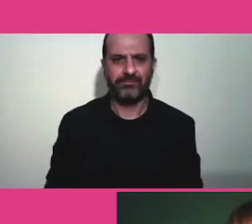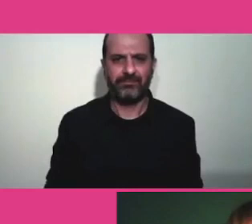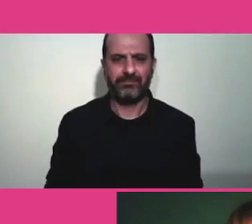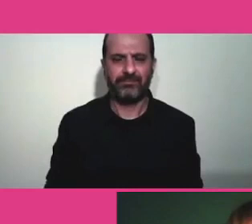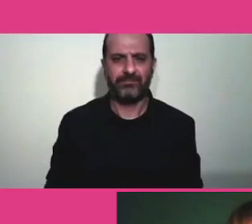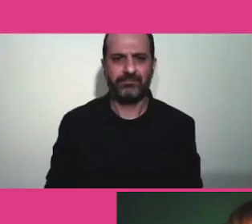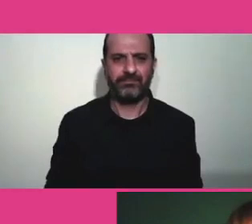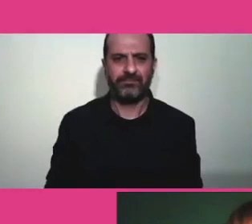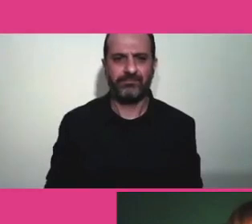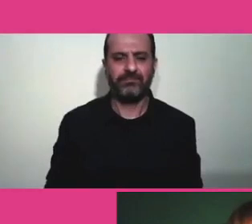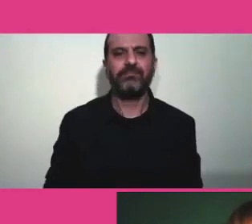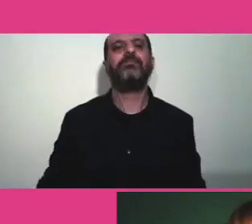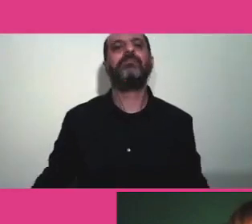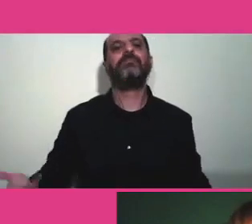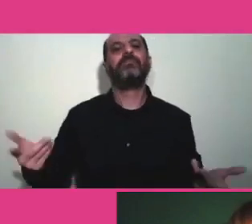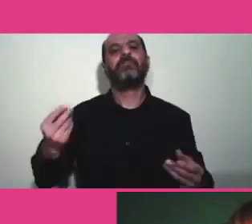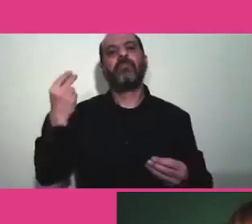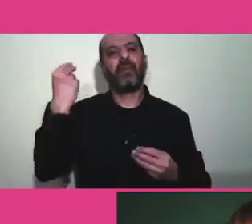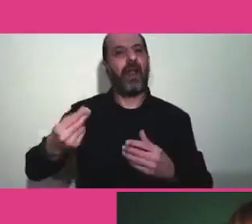Οπότε, να πούμε καληνύχτα.